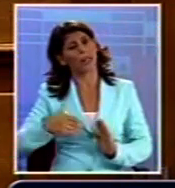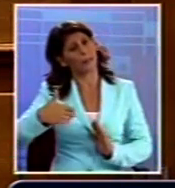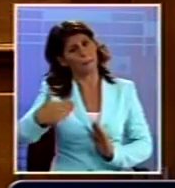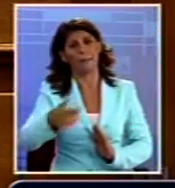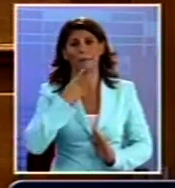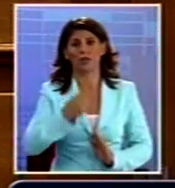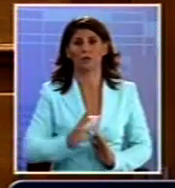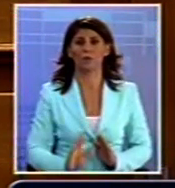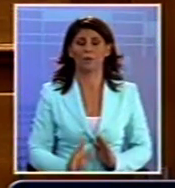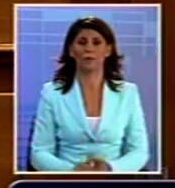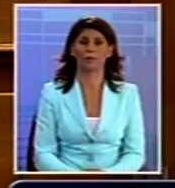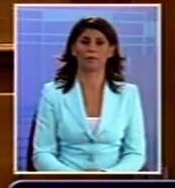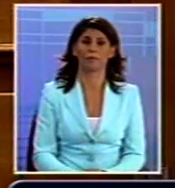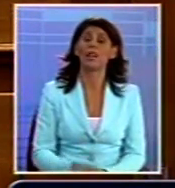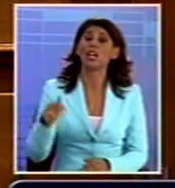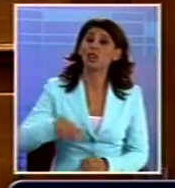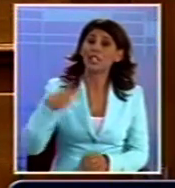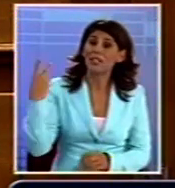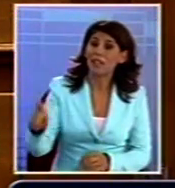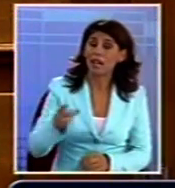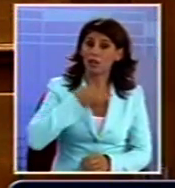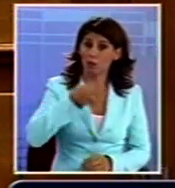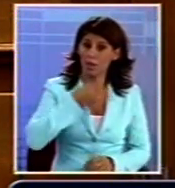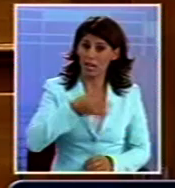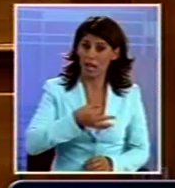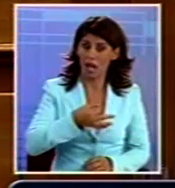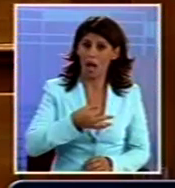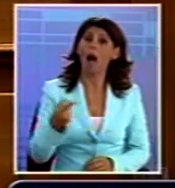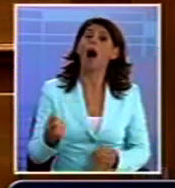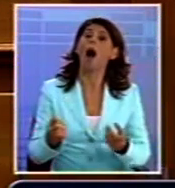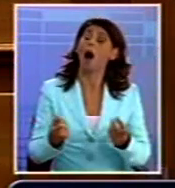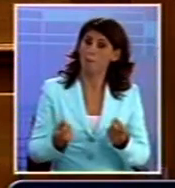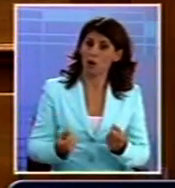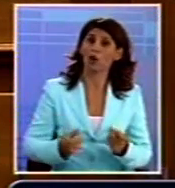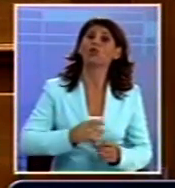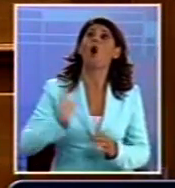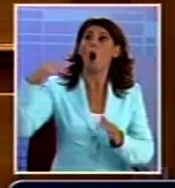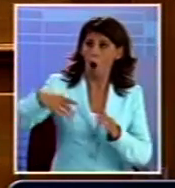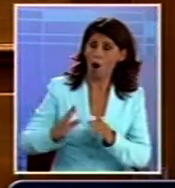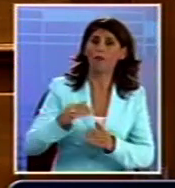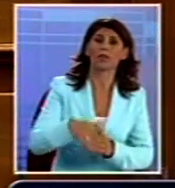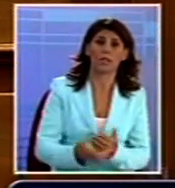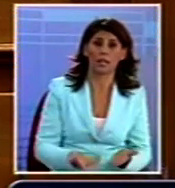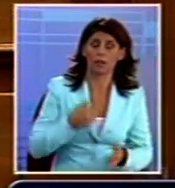αργότερα. Και τώρα στη δικιά σας ομιλία, αφού προκαλέσατε όλες αυτές τις αναταράξεις,